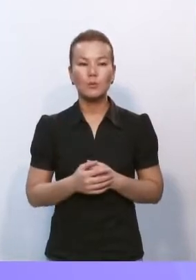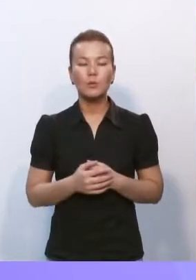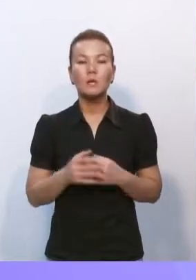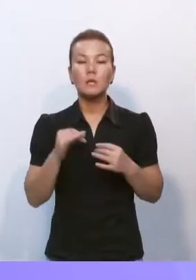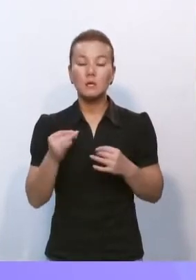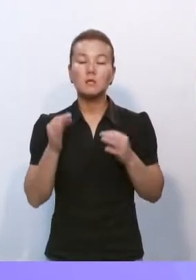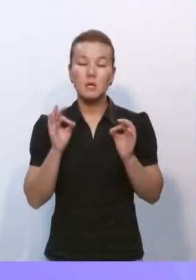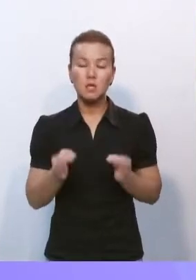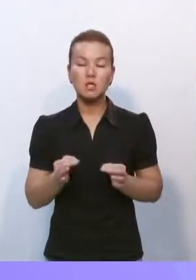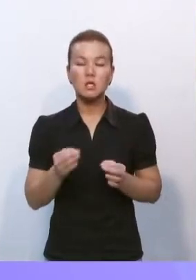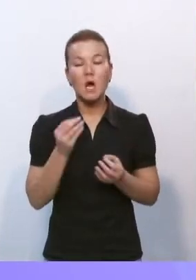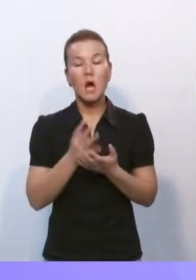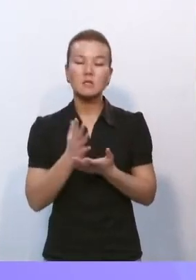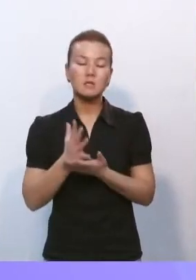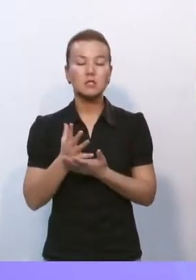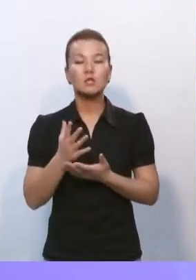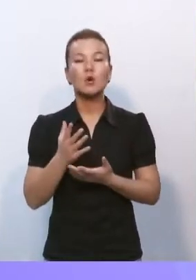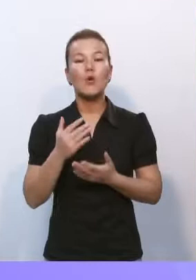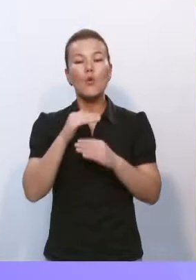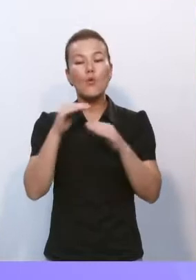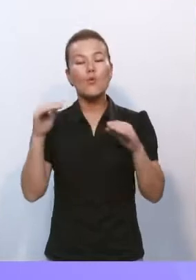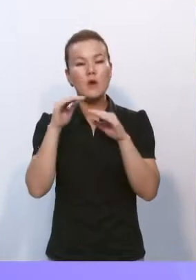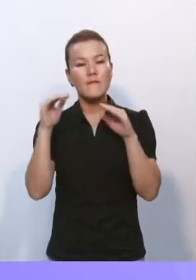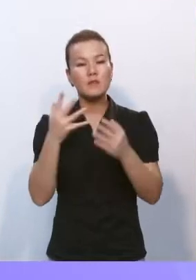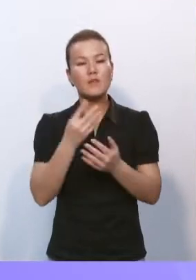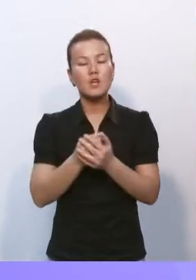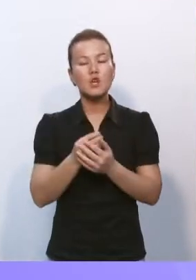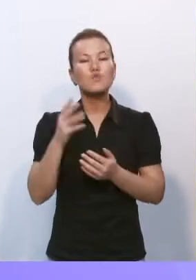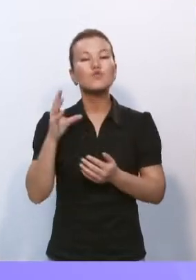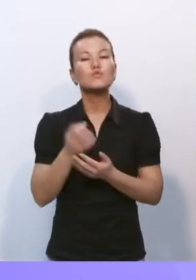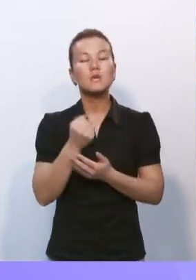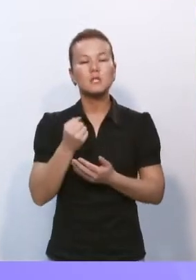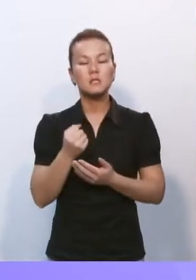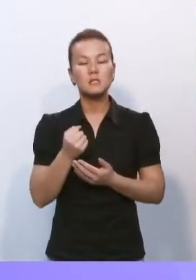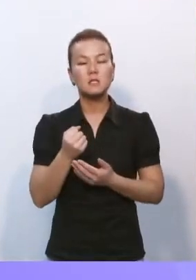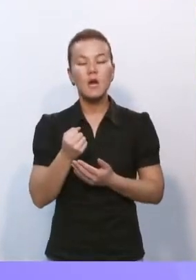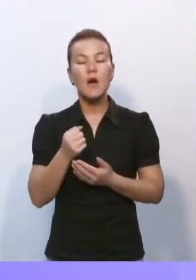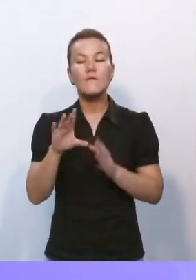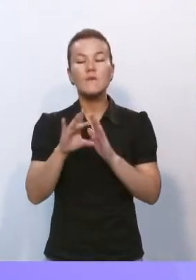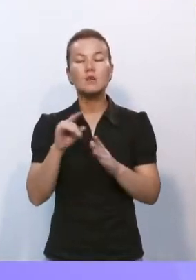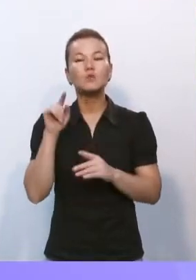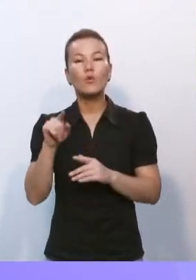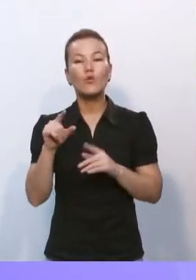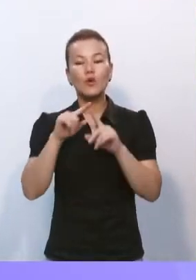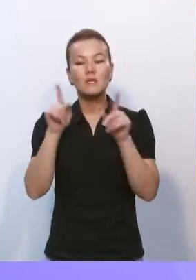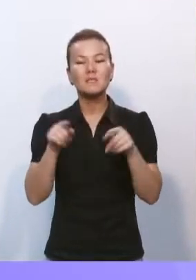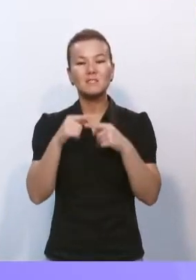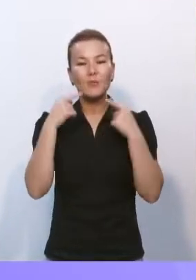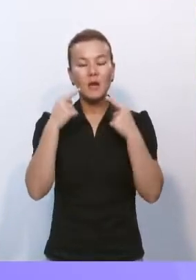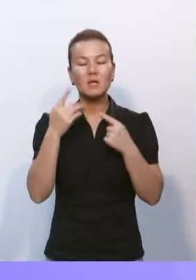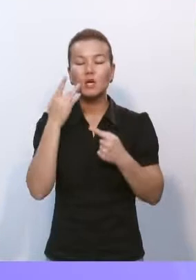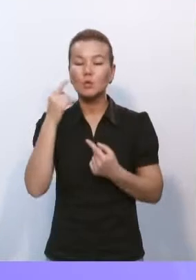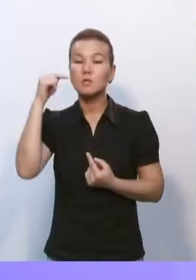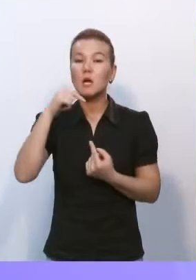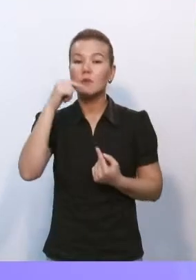И, конечно, оцените уровень своей успешности. Выберите тот смайлик, который соответствует